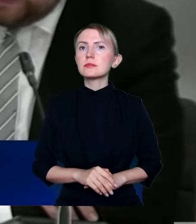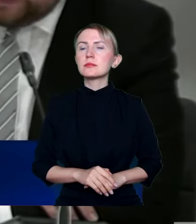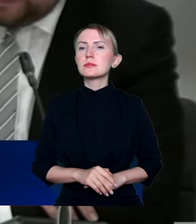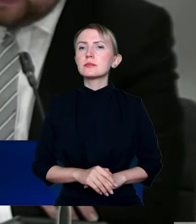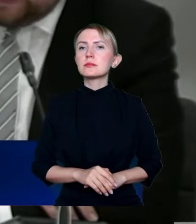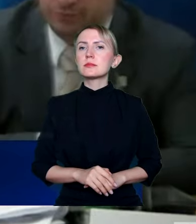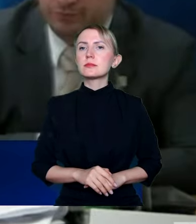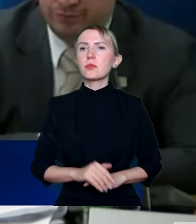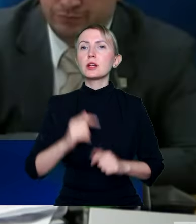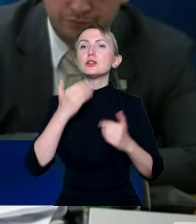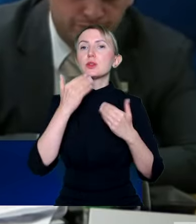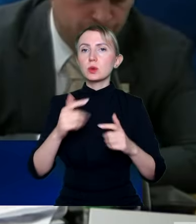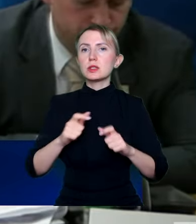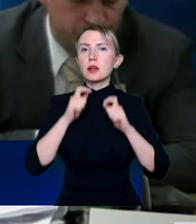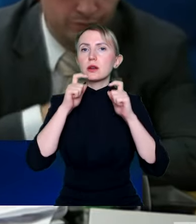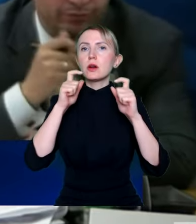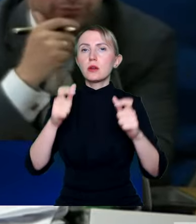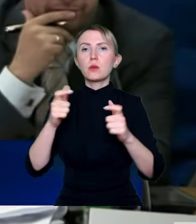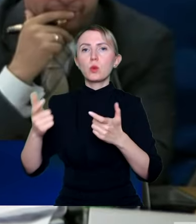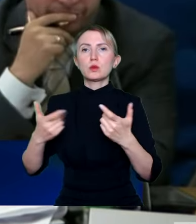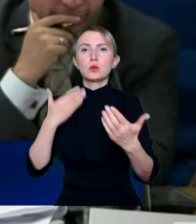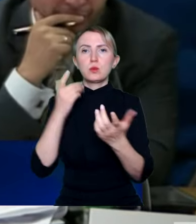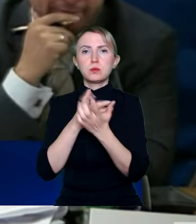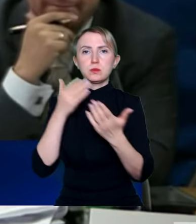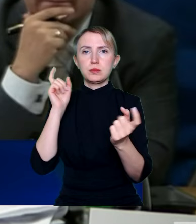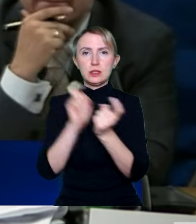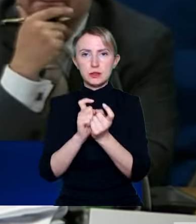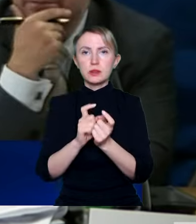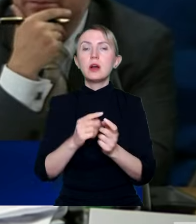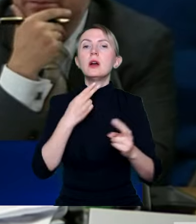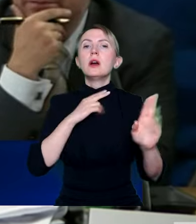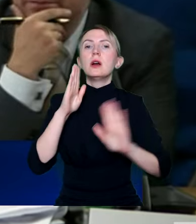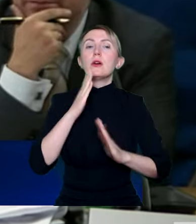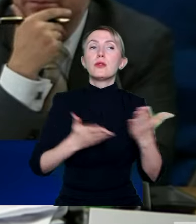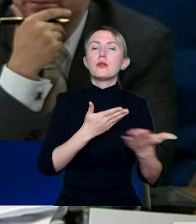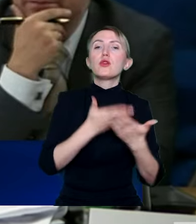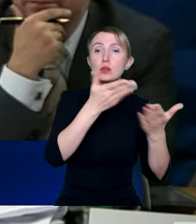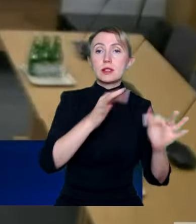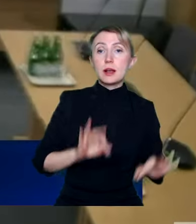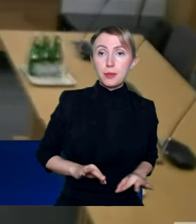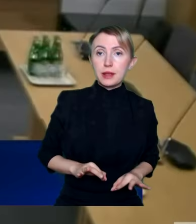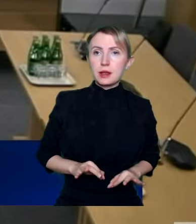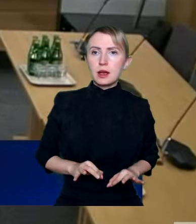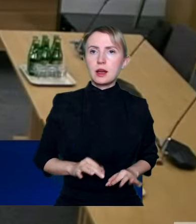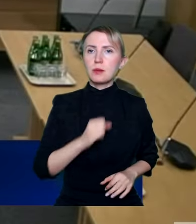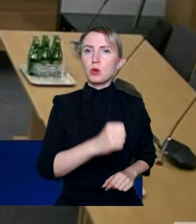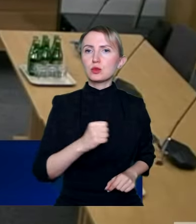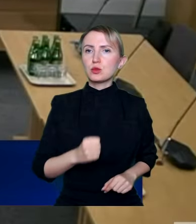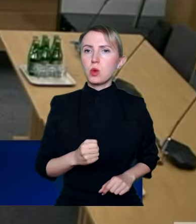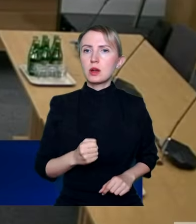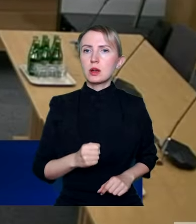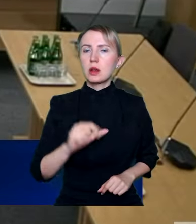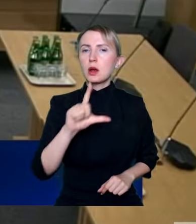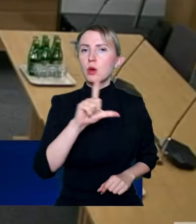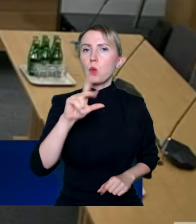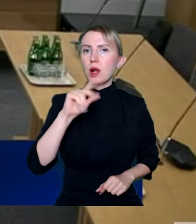dziękuję za zgłoszenie wniosku przeciwnego. Poddaję pod głosowanie wniosek pana posła Łukaszewicza,